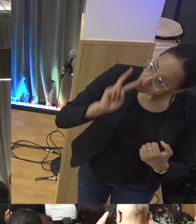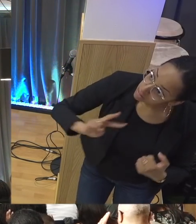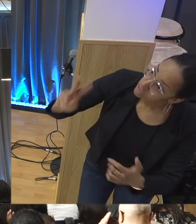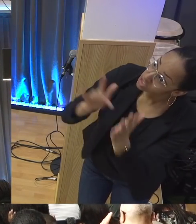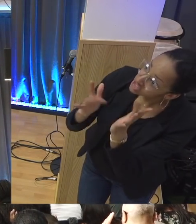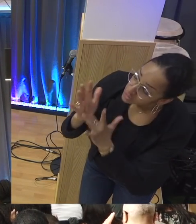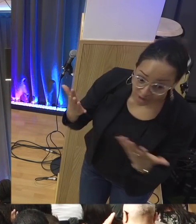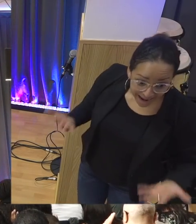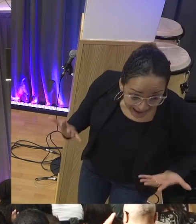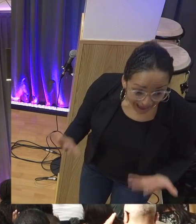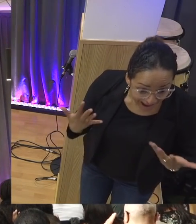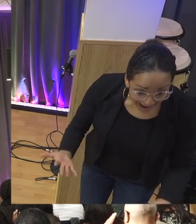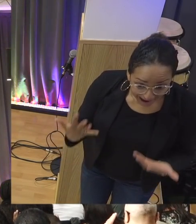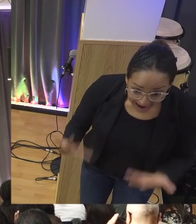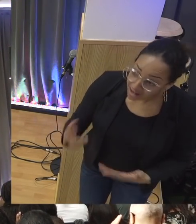maintenant.